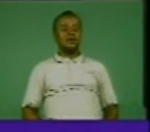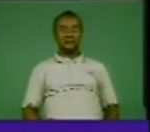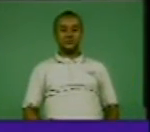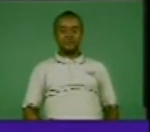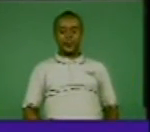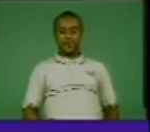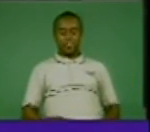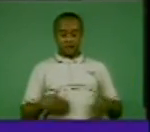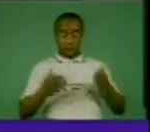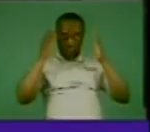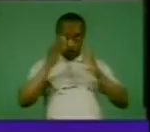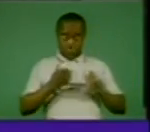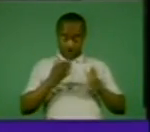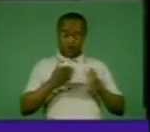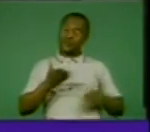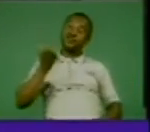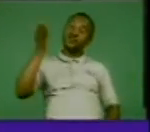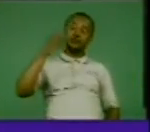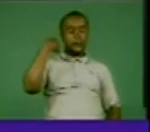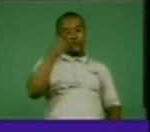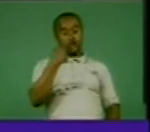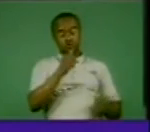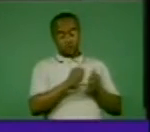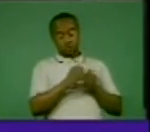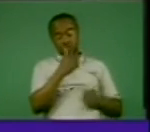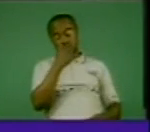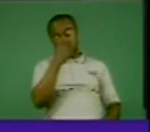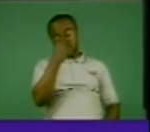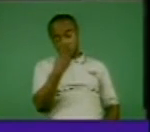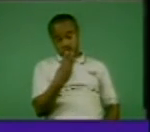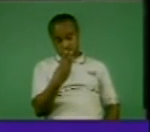Mheshimiwa Mwenyekiti, sura ya 13 ibara 203